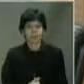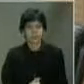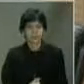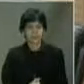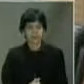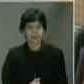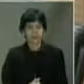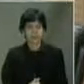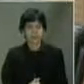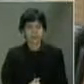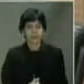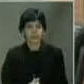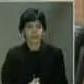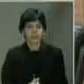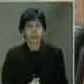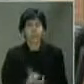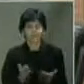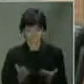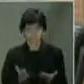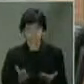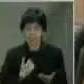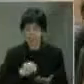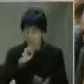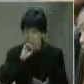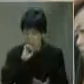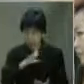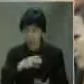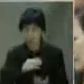ท่านประธานครับผมย้ำอีกครั้งหนึ่ง